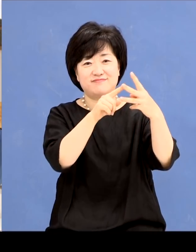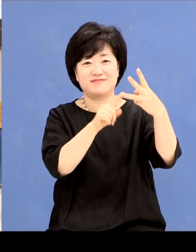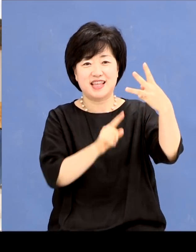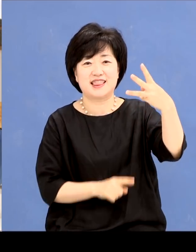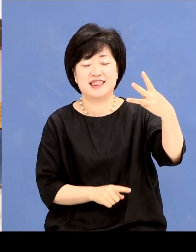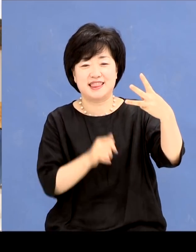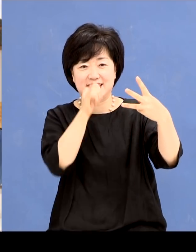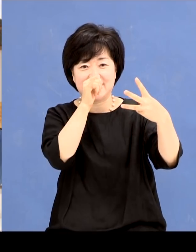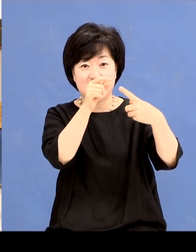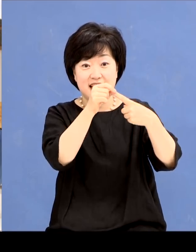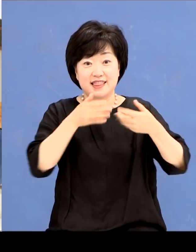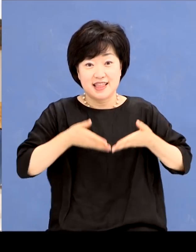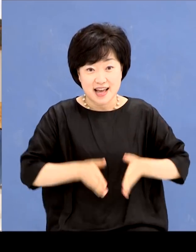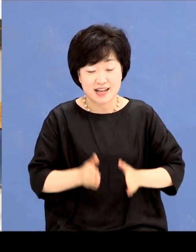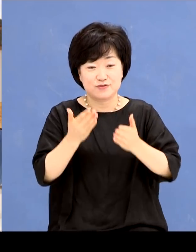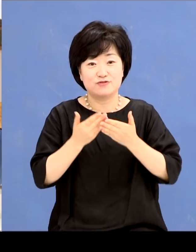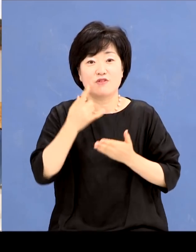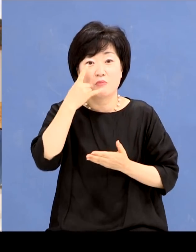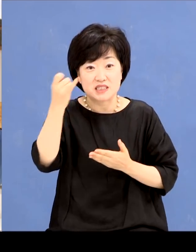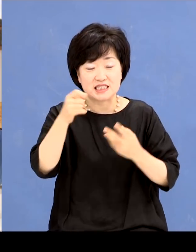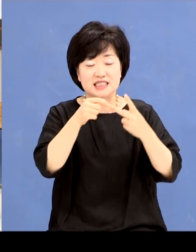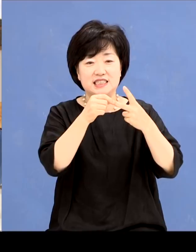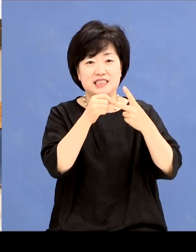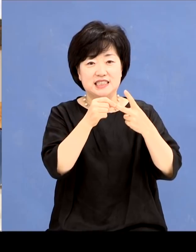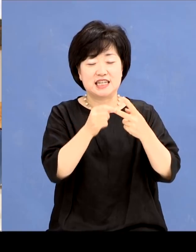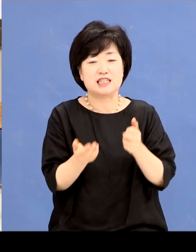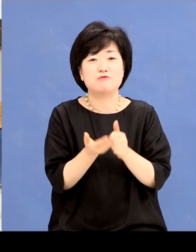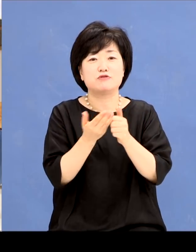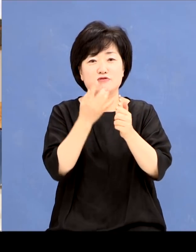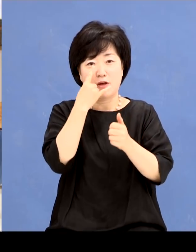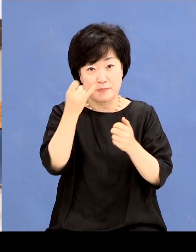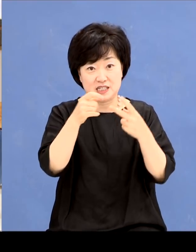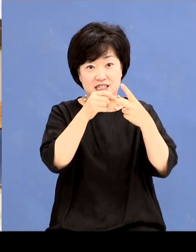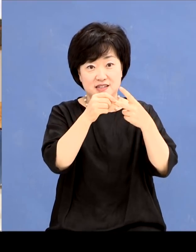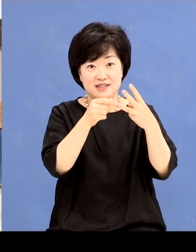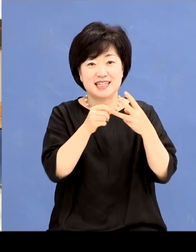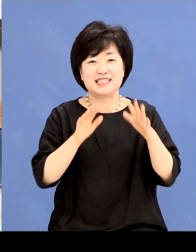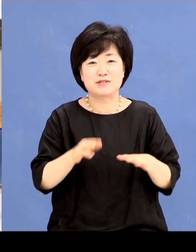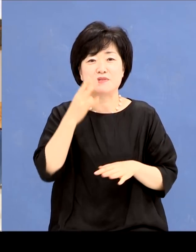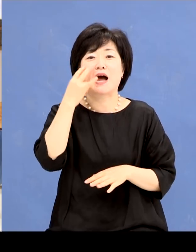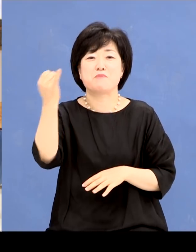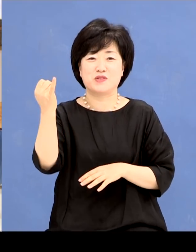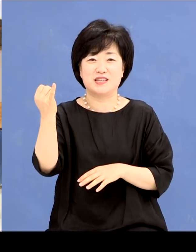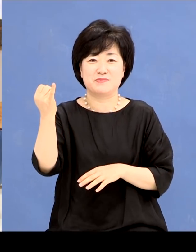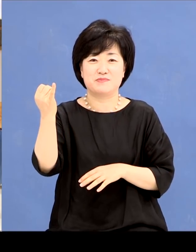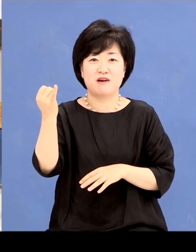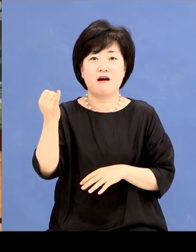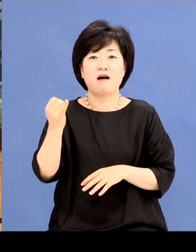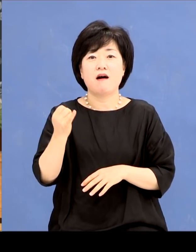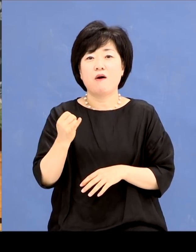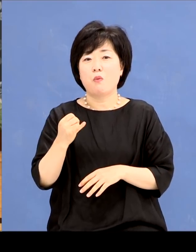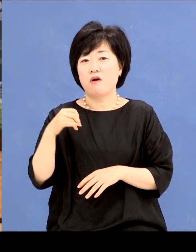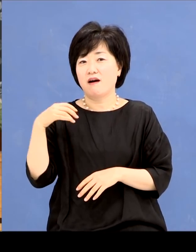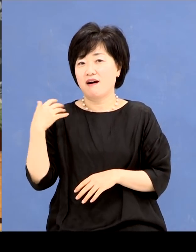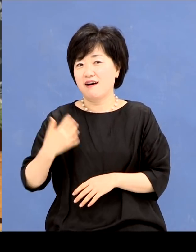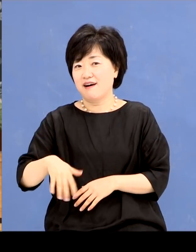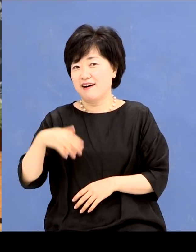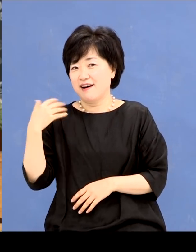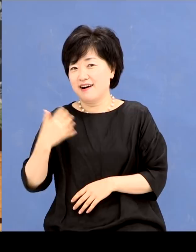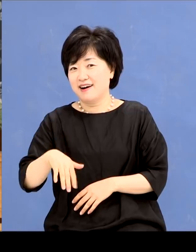네. 왜냐하면 네. 낳아주신 어머니, 키워주신 어머니, 네. 그리고 이제는 장모님.